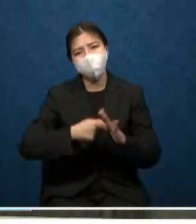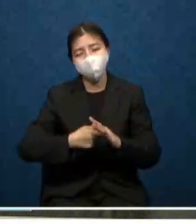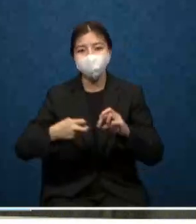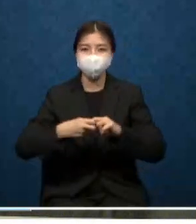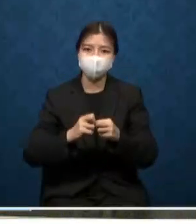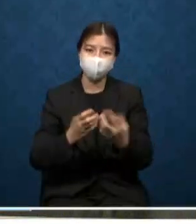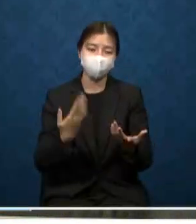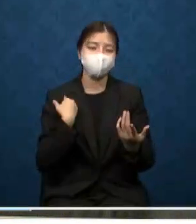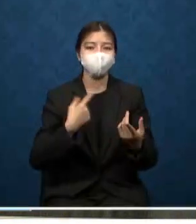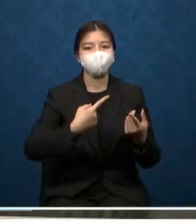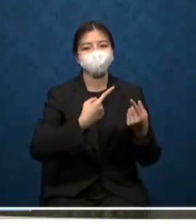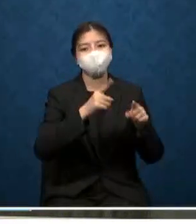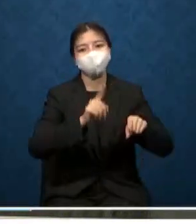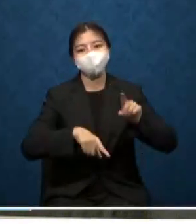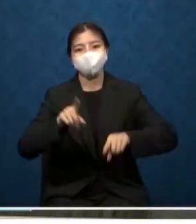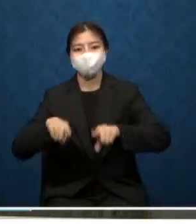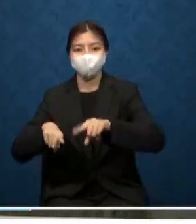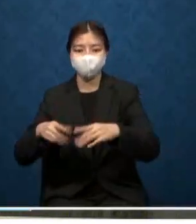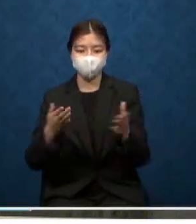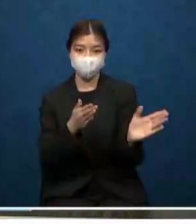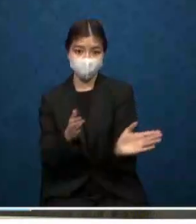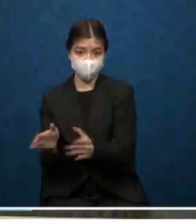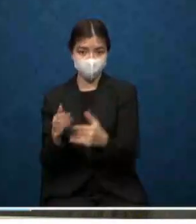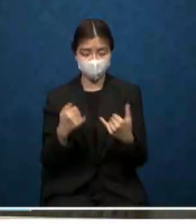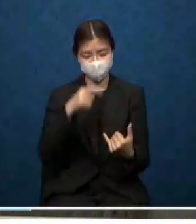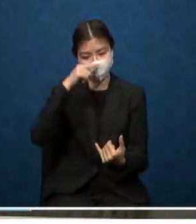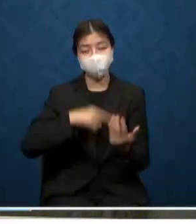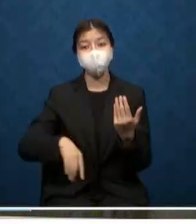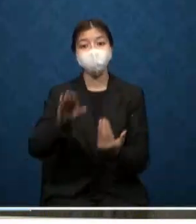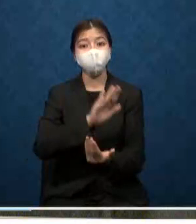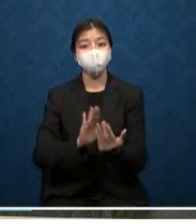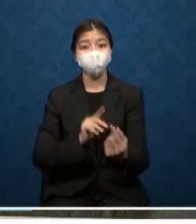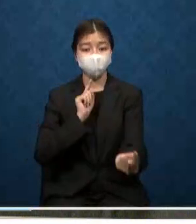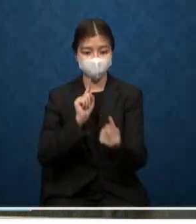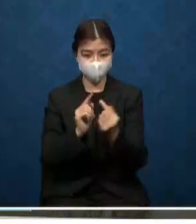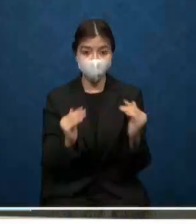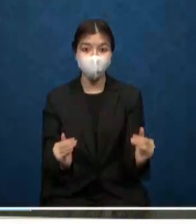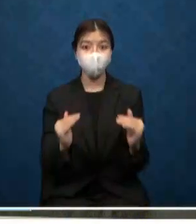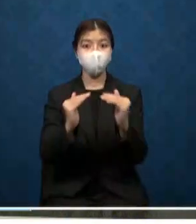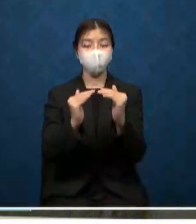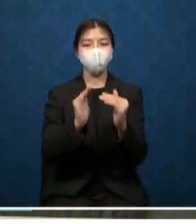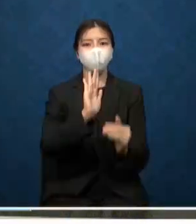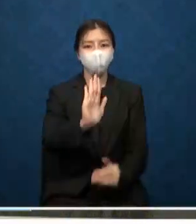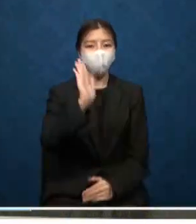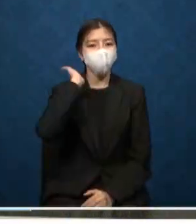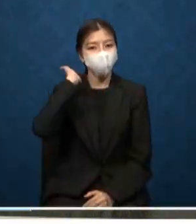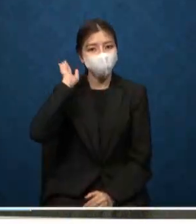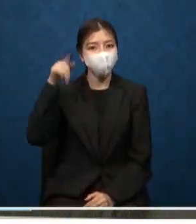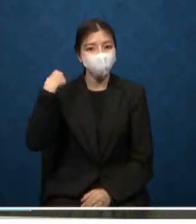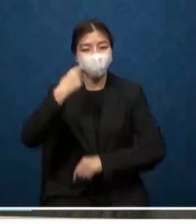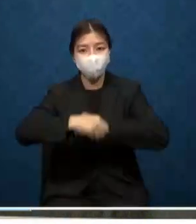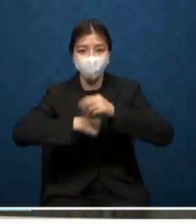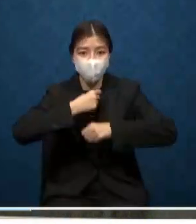างกันกล่าวสำหรับประเทศไทยแล้วแนวโน้มเรื่องความเสมอภาคทางเพศและประชาชนทุกช่ว